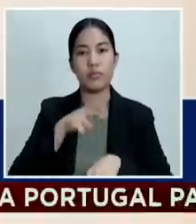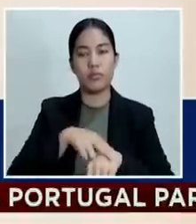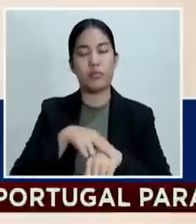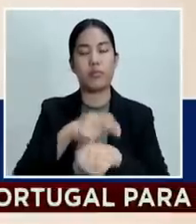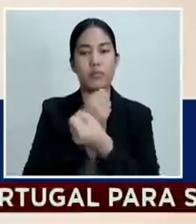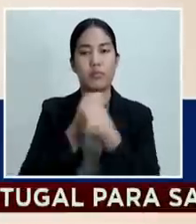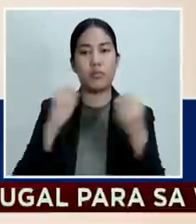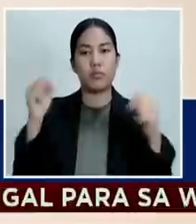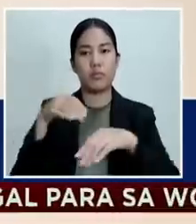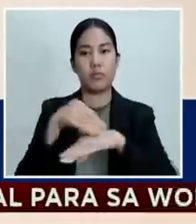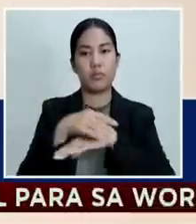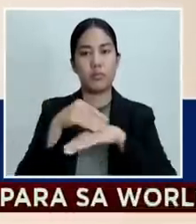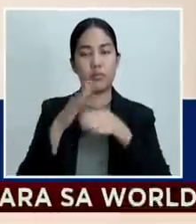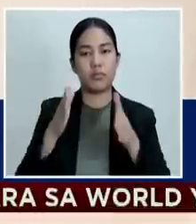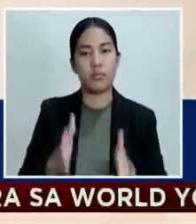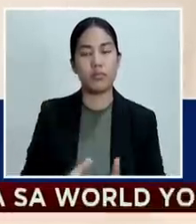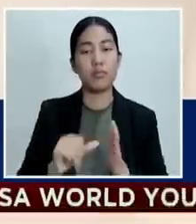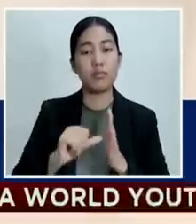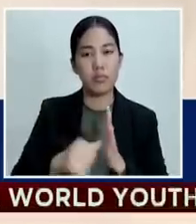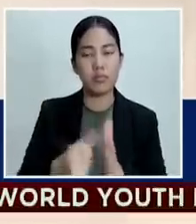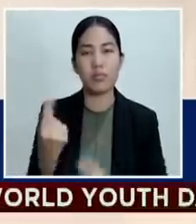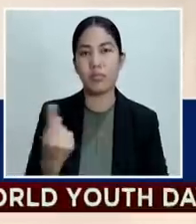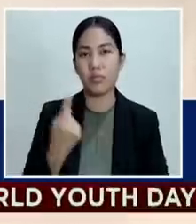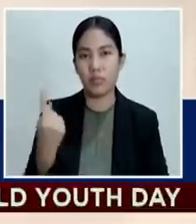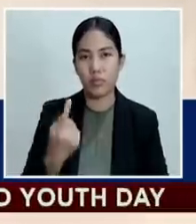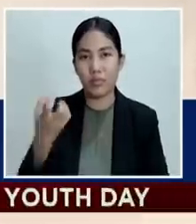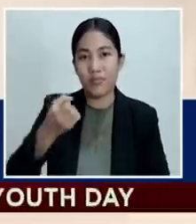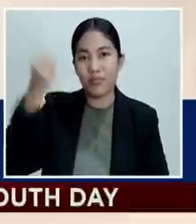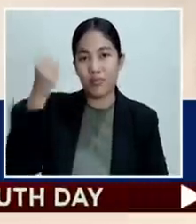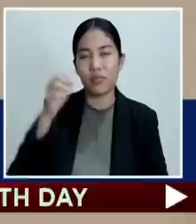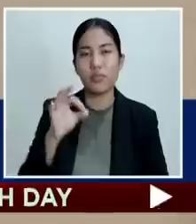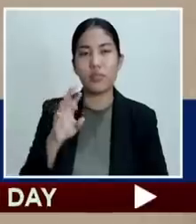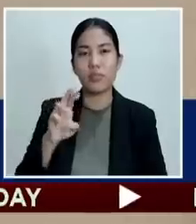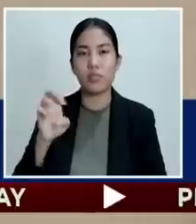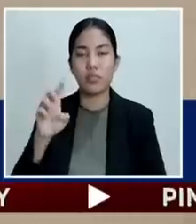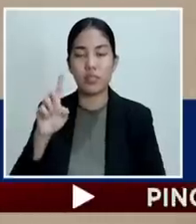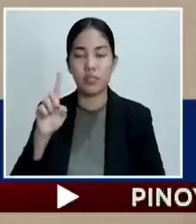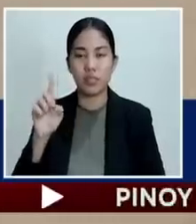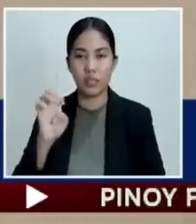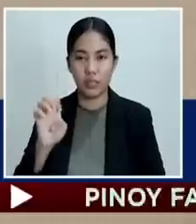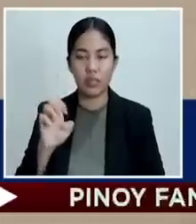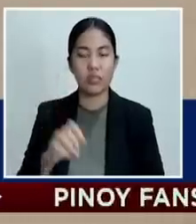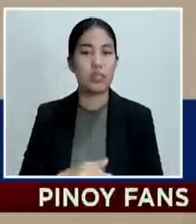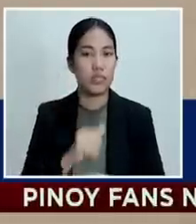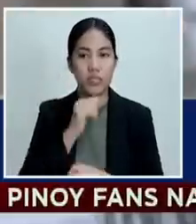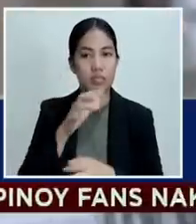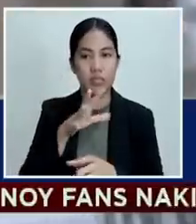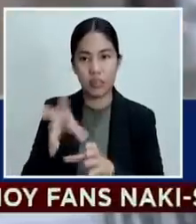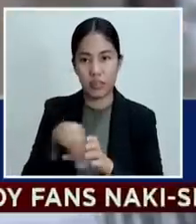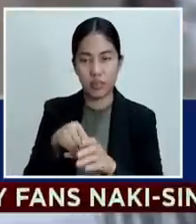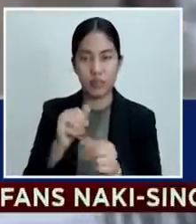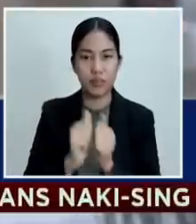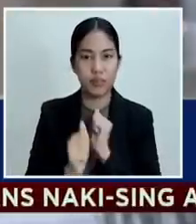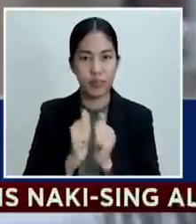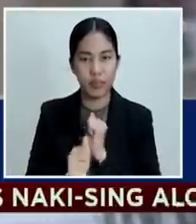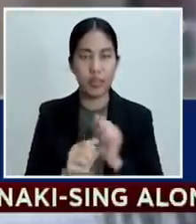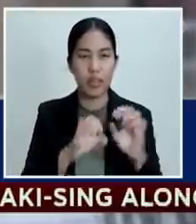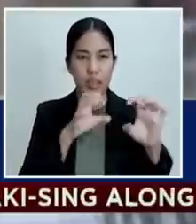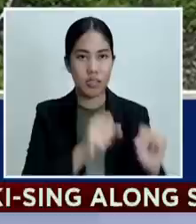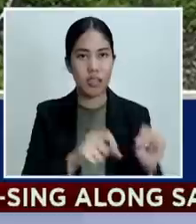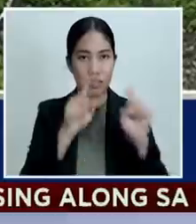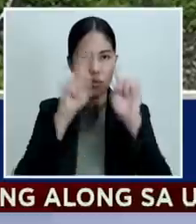ni Clavano na tanging freeze order lang ang epekto ng pagbansag sa kanila at hindi kasama ang paglabas ng arrest warrant laban kay